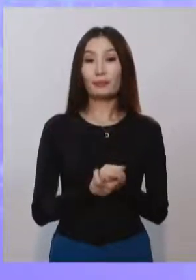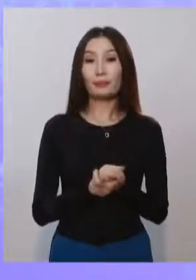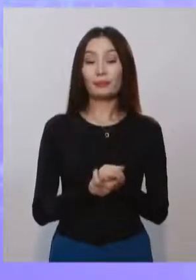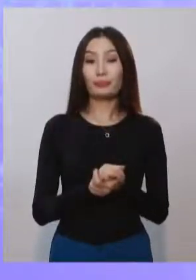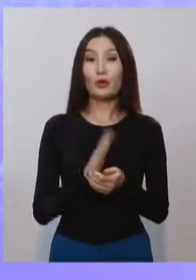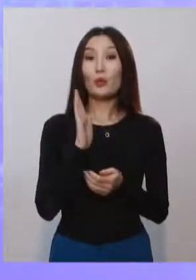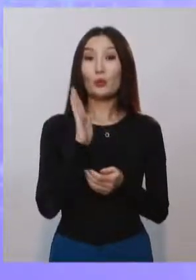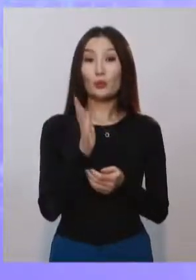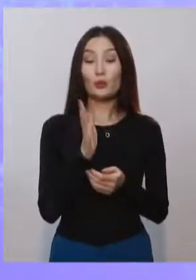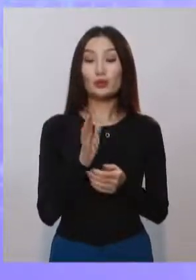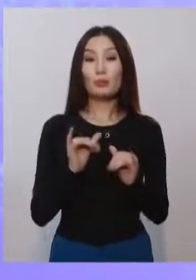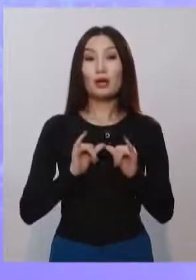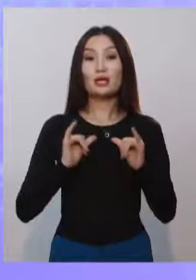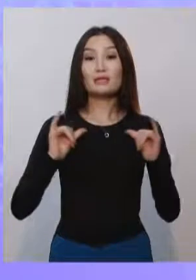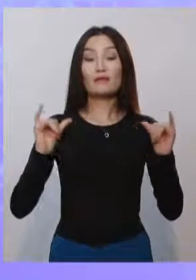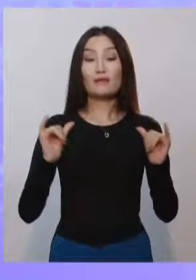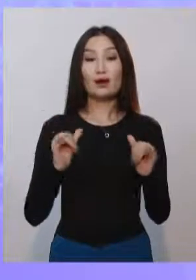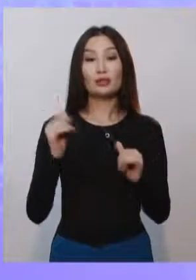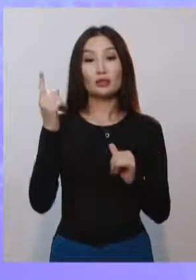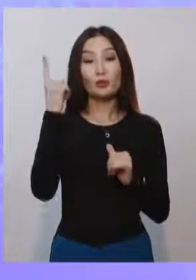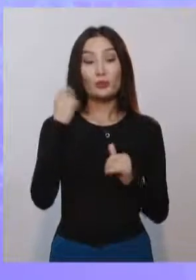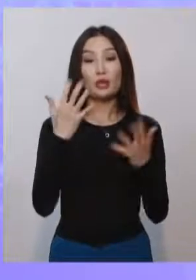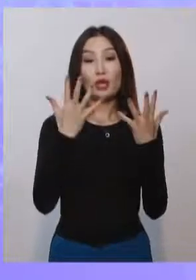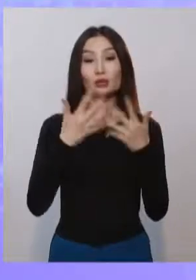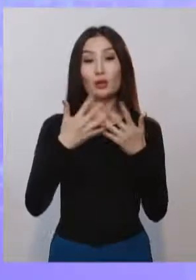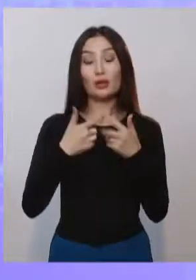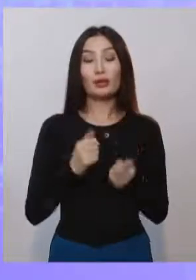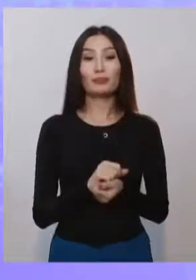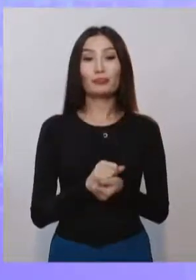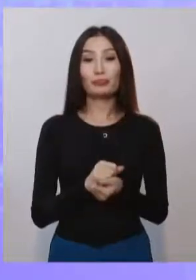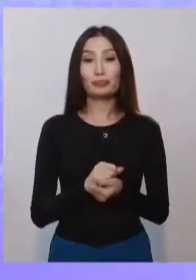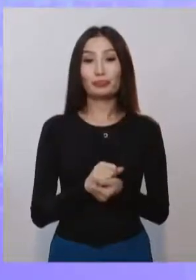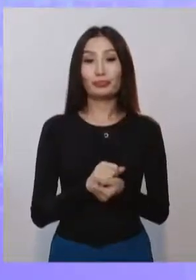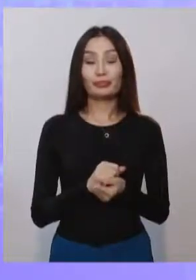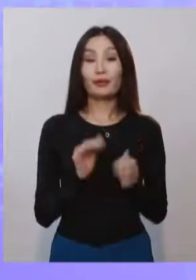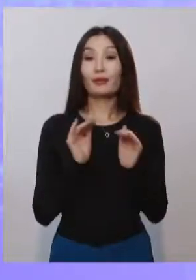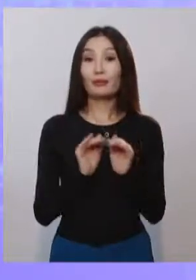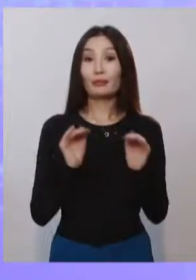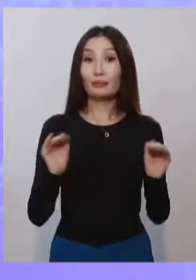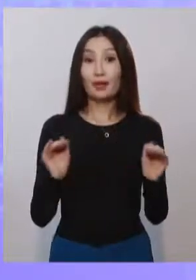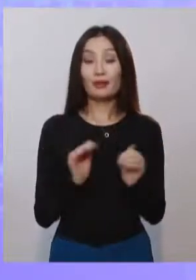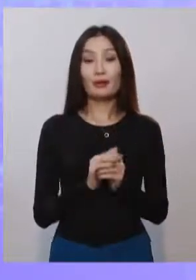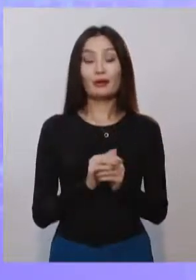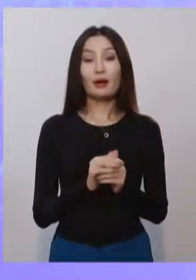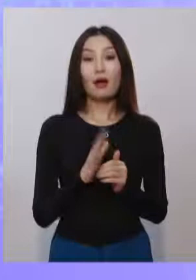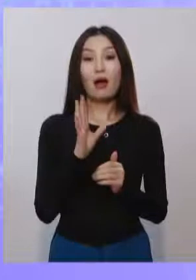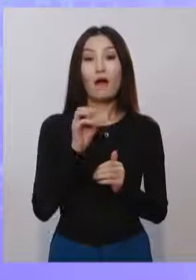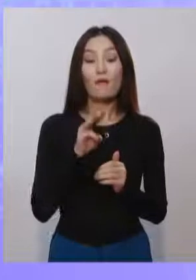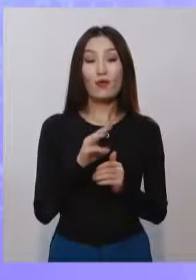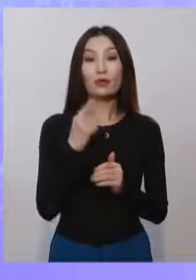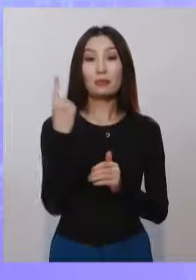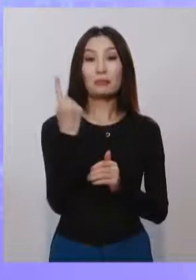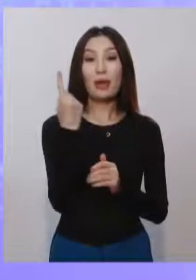будем развивать навыки счета ребята а вот и